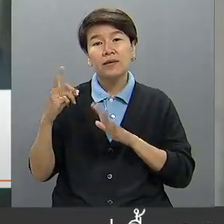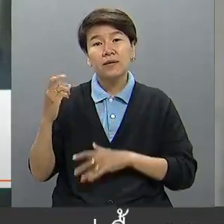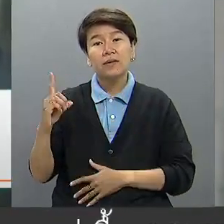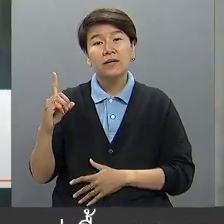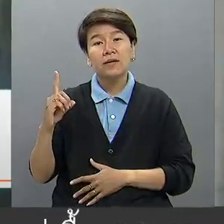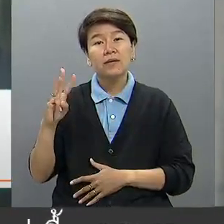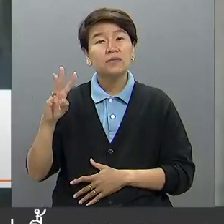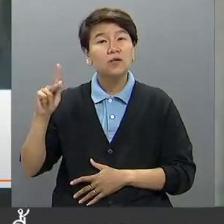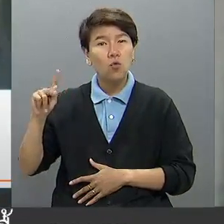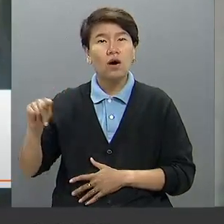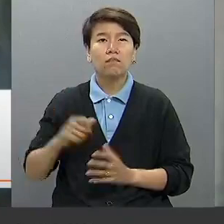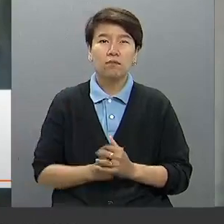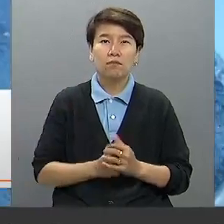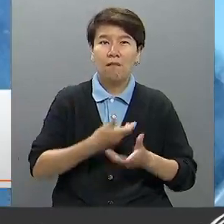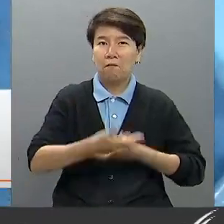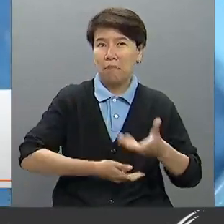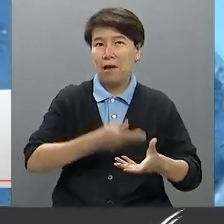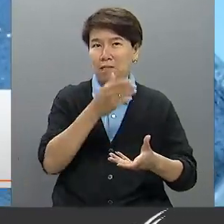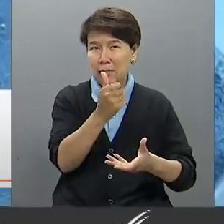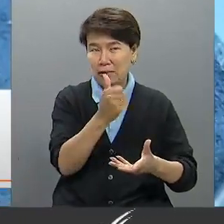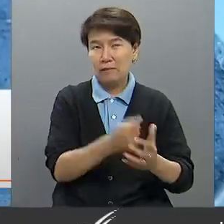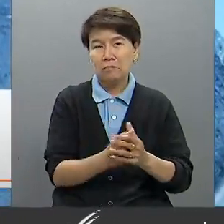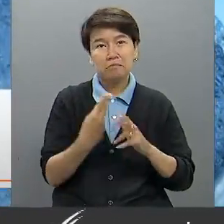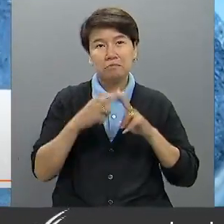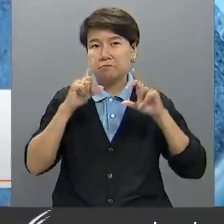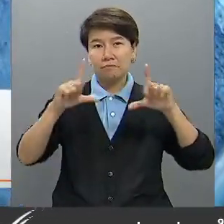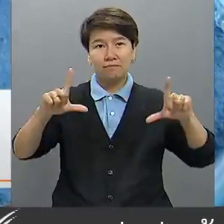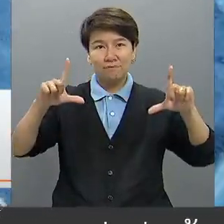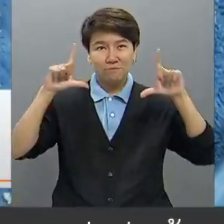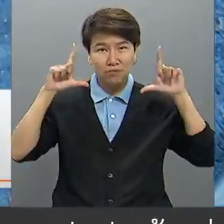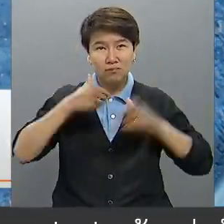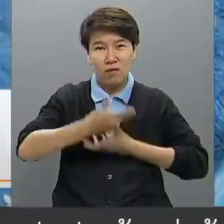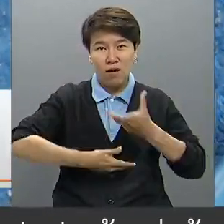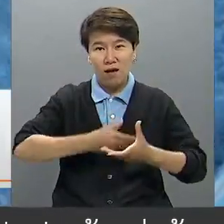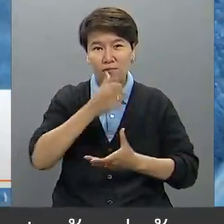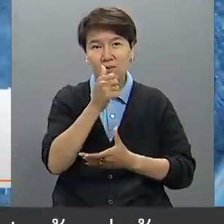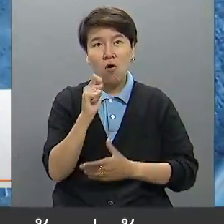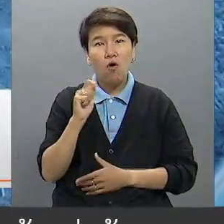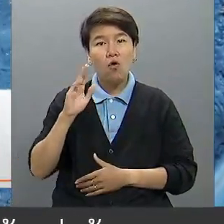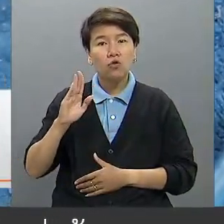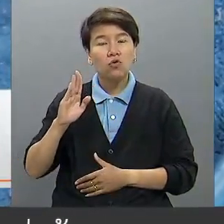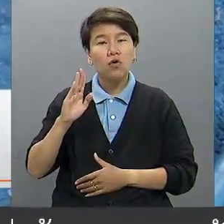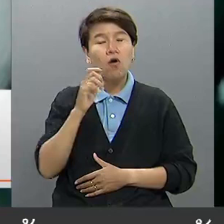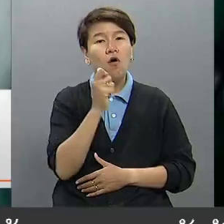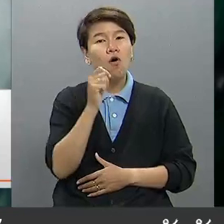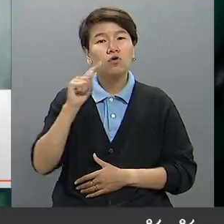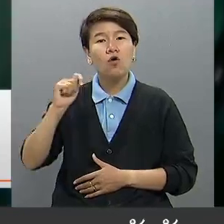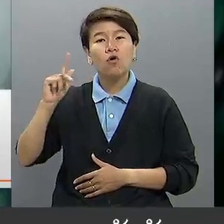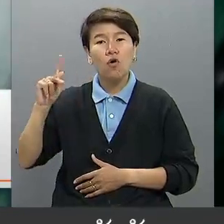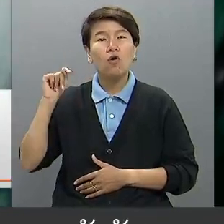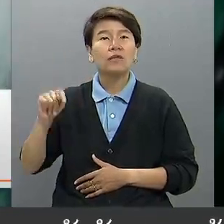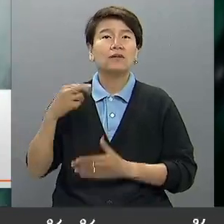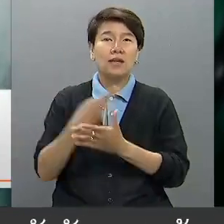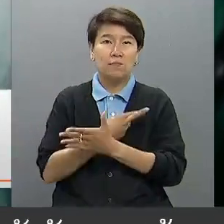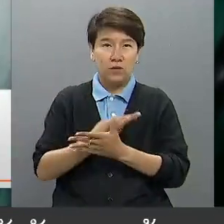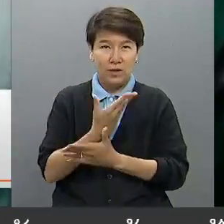1ใน5สินค้าเกษตรคุณภาพระดับพรีเมียมที่ขายดีของอตก.ราชบุรีด้วยครับ ทั้งคุณจำรูนนินเต่านะ